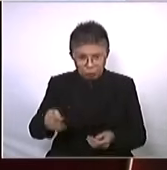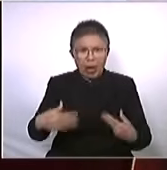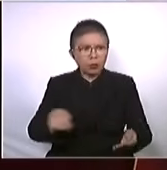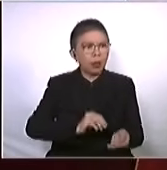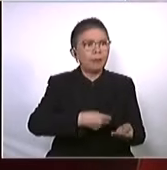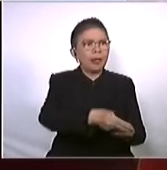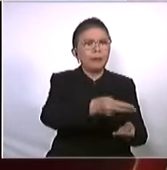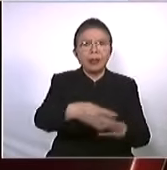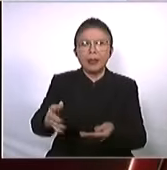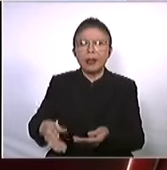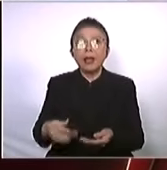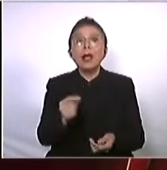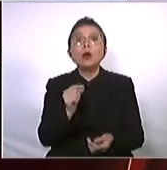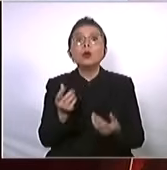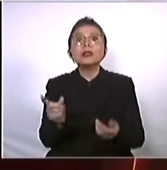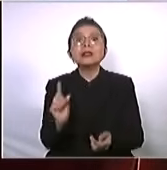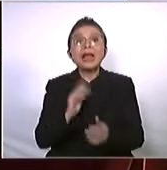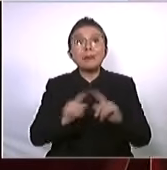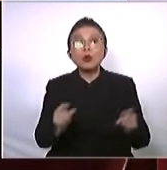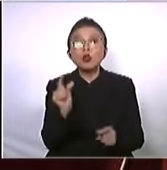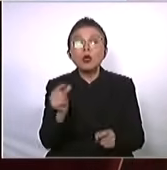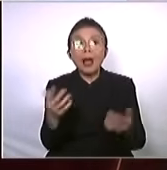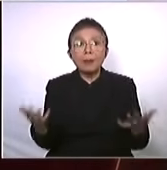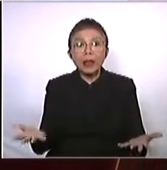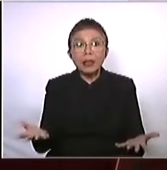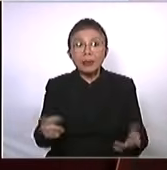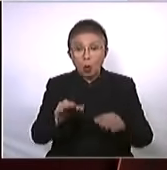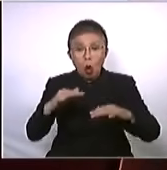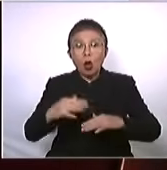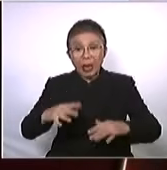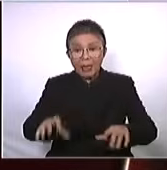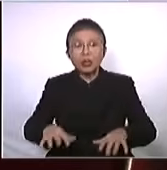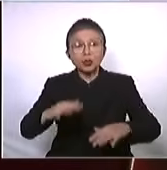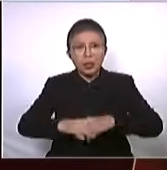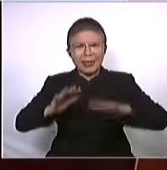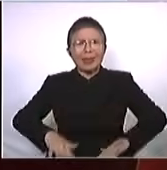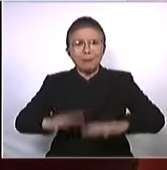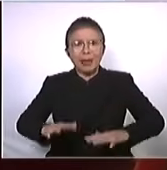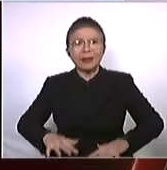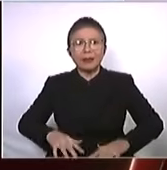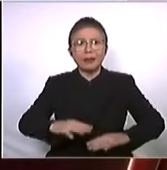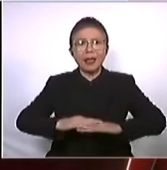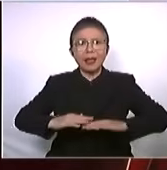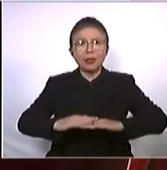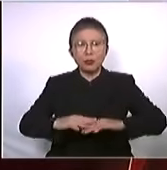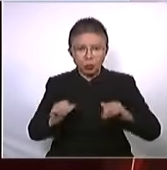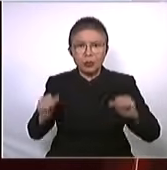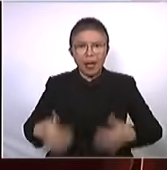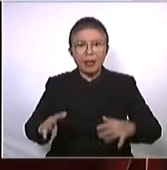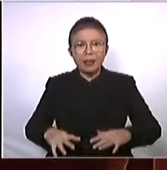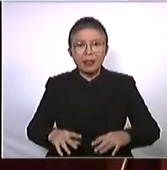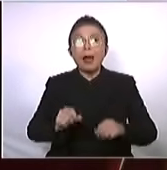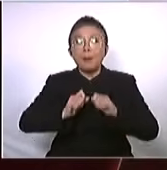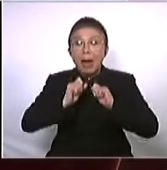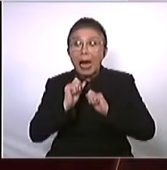dibagi tetapi itu untuk mereka yang memang sudah menempati tanah itu nempati itu lalu